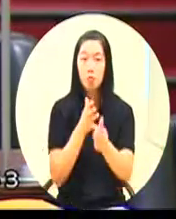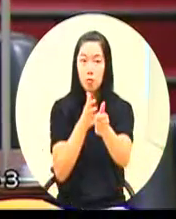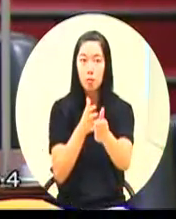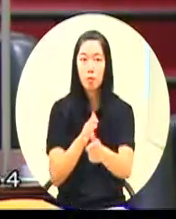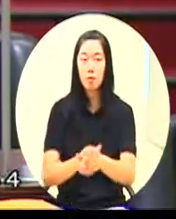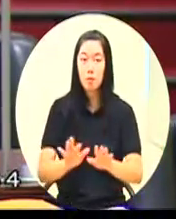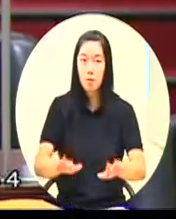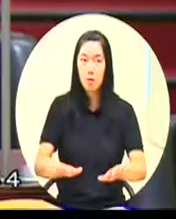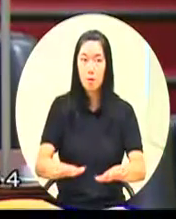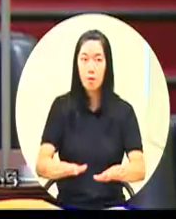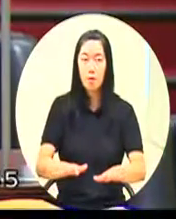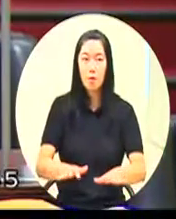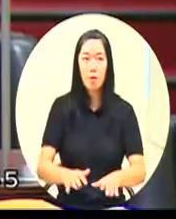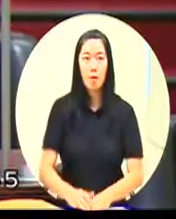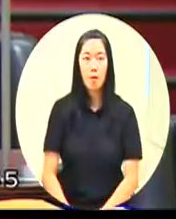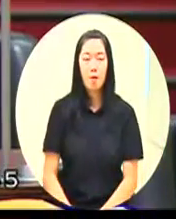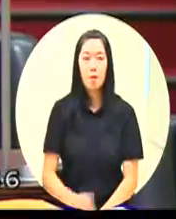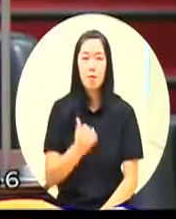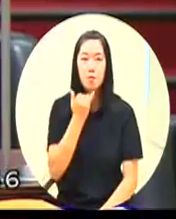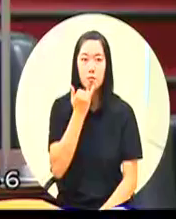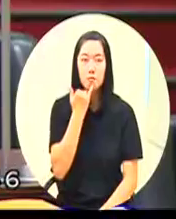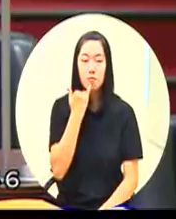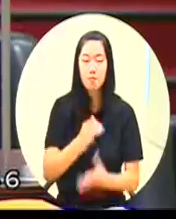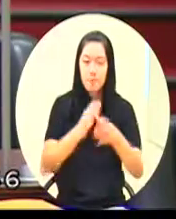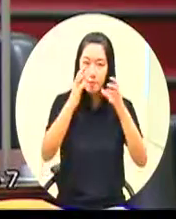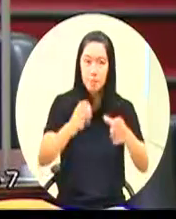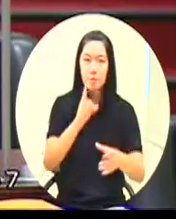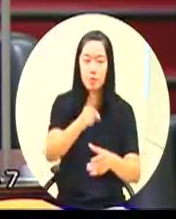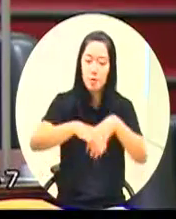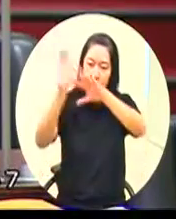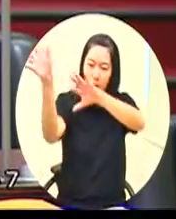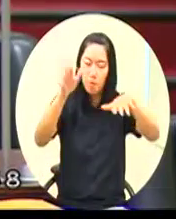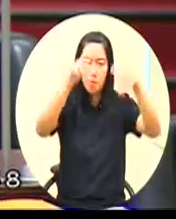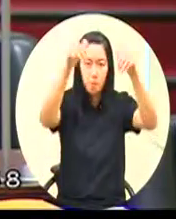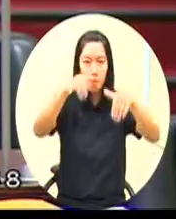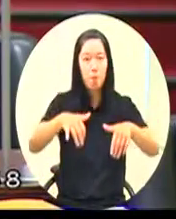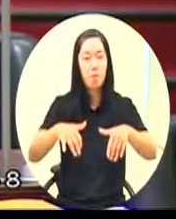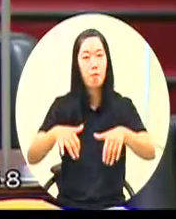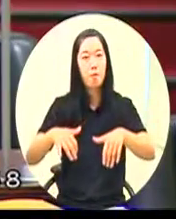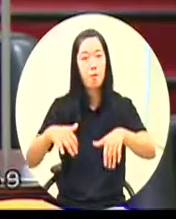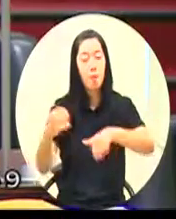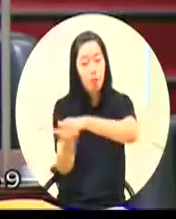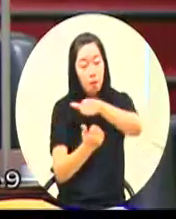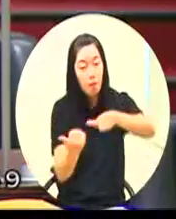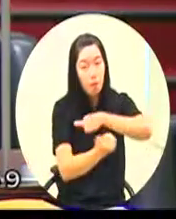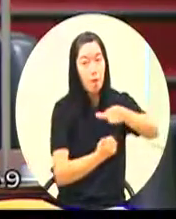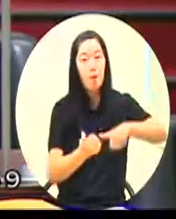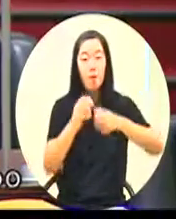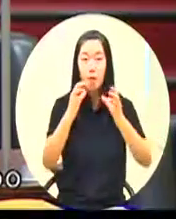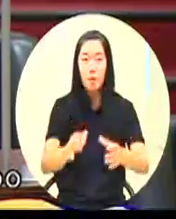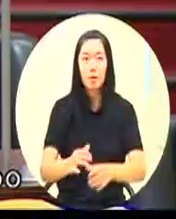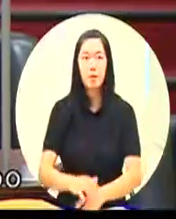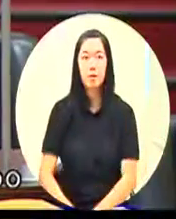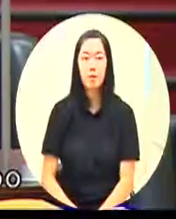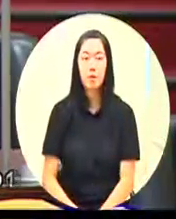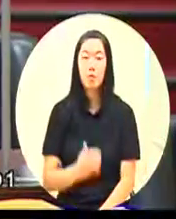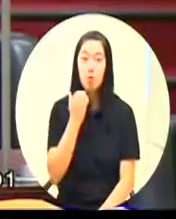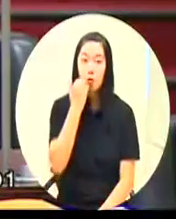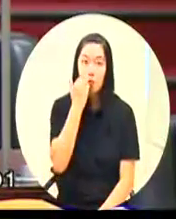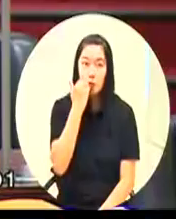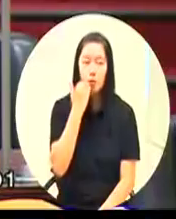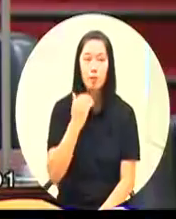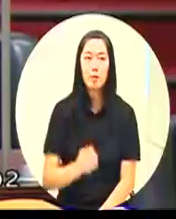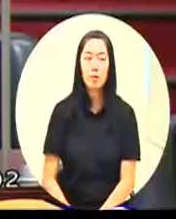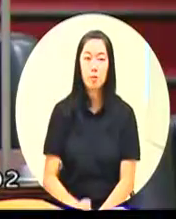建设一个真正实用的风雨球场？如果说我们要建的风雨球场只有2面或